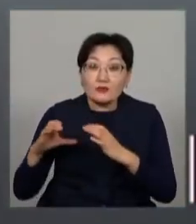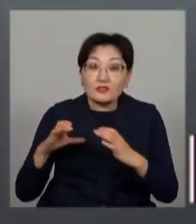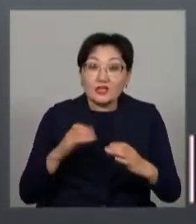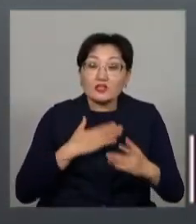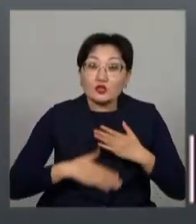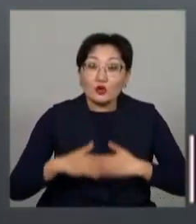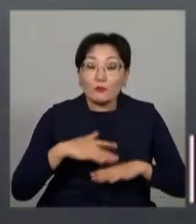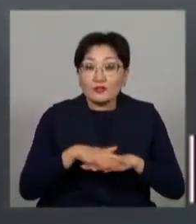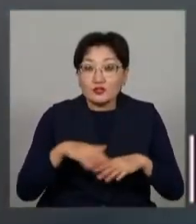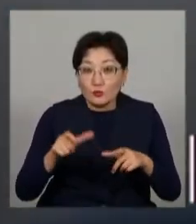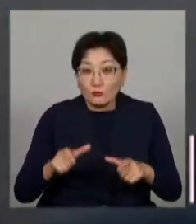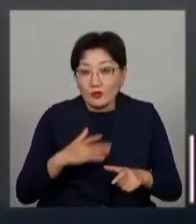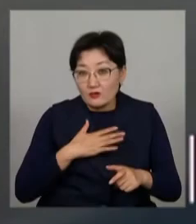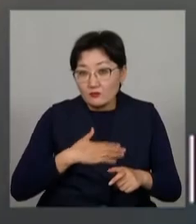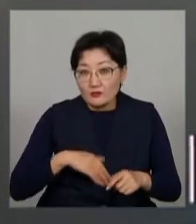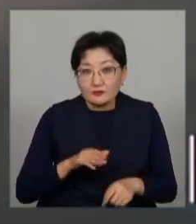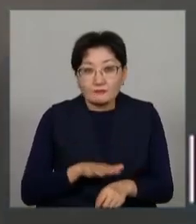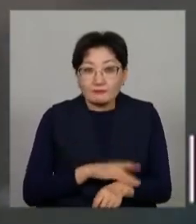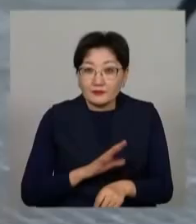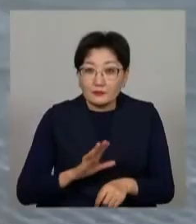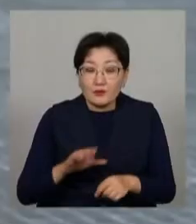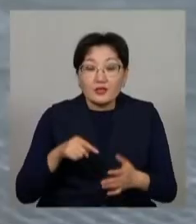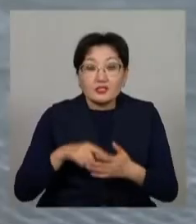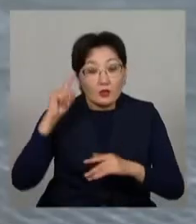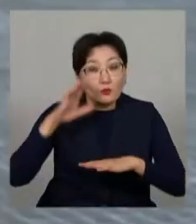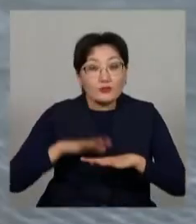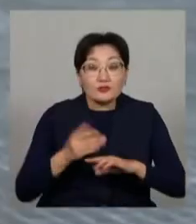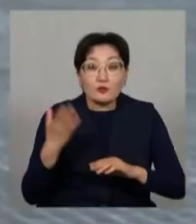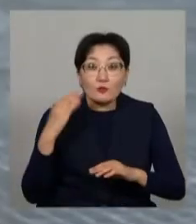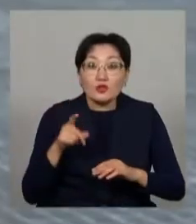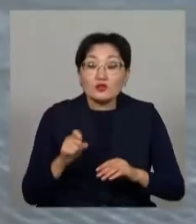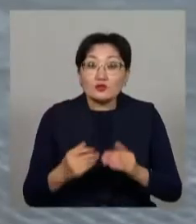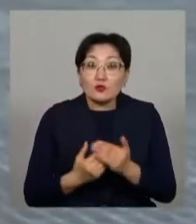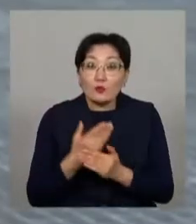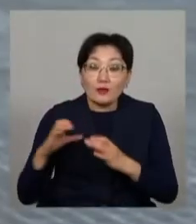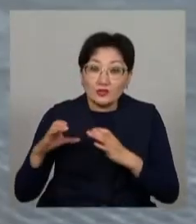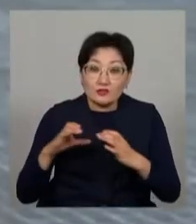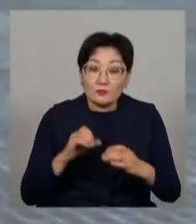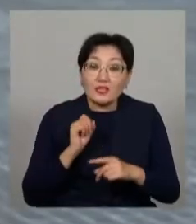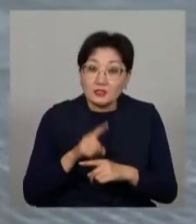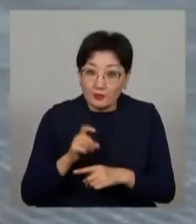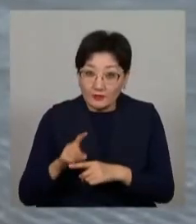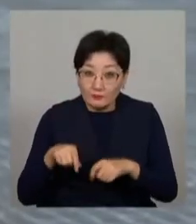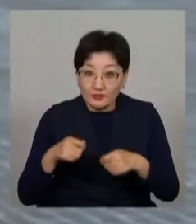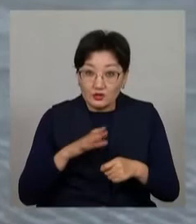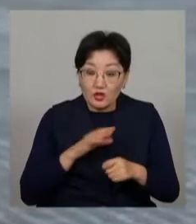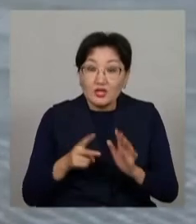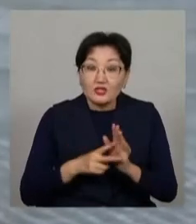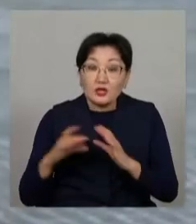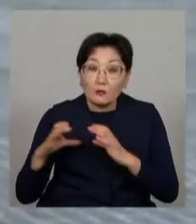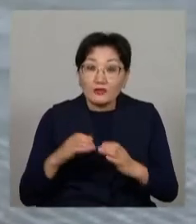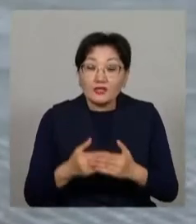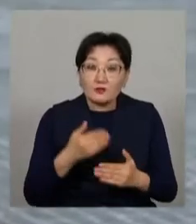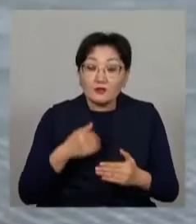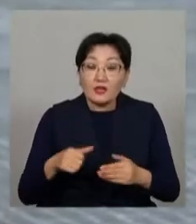риза болған жұрттың қуанышы көпке ұзамады. Қала әкімдігінің айтуынша, былтыр 100 жаңа қоғамдық көлікке тапсырыс берілген. 7 автобус алдын